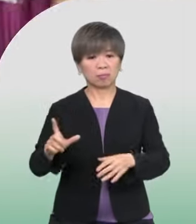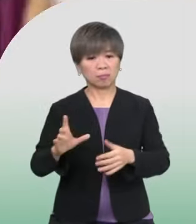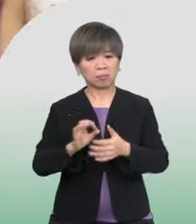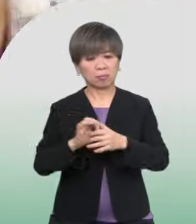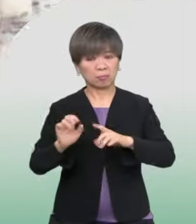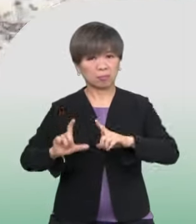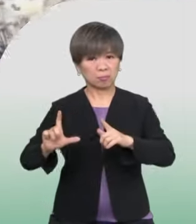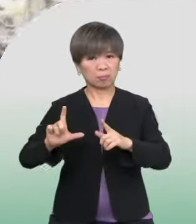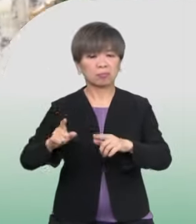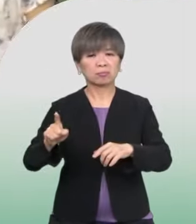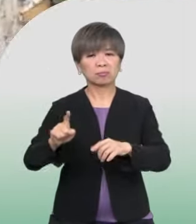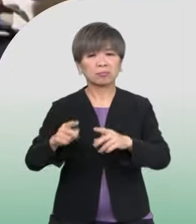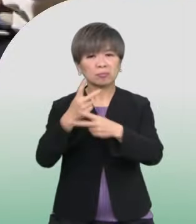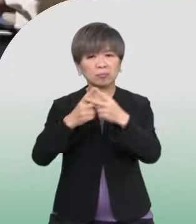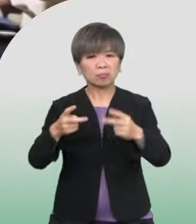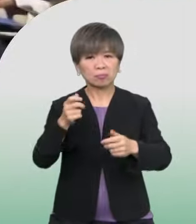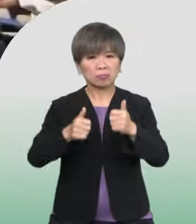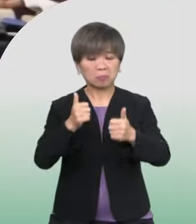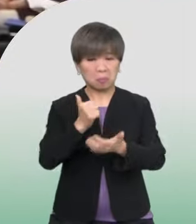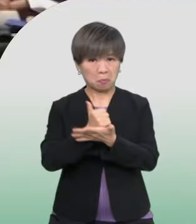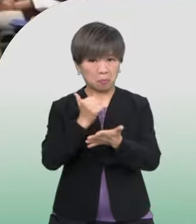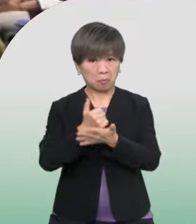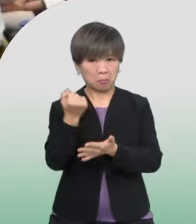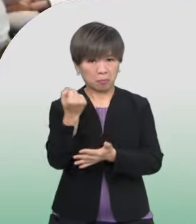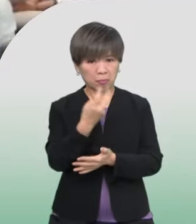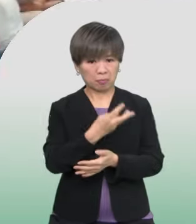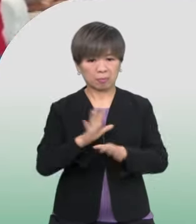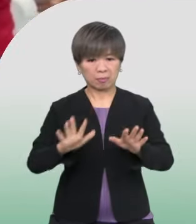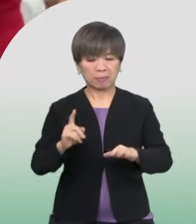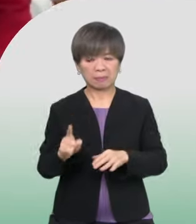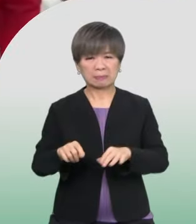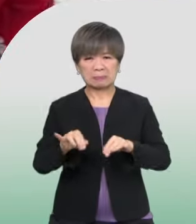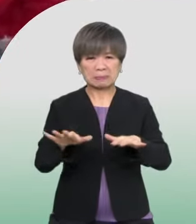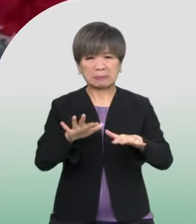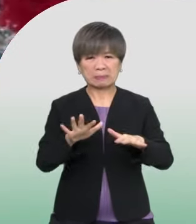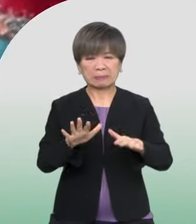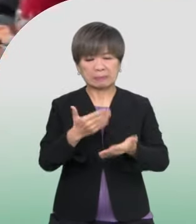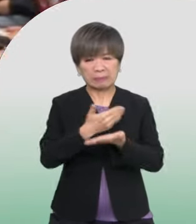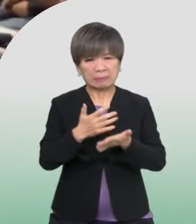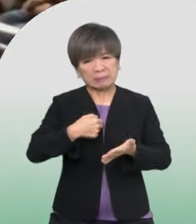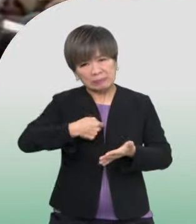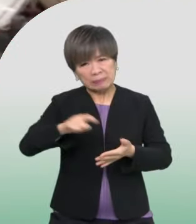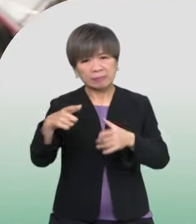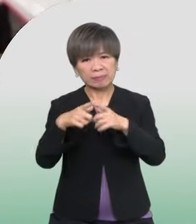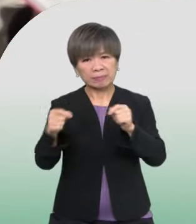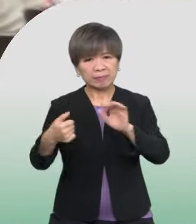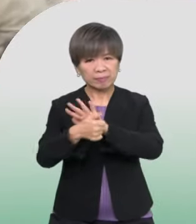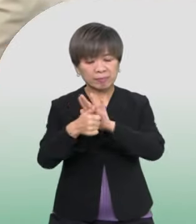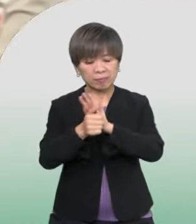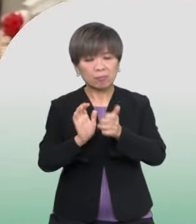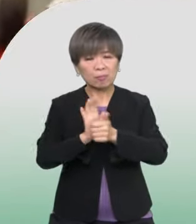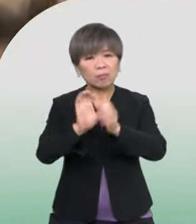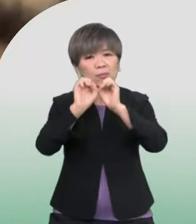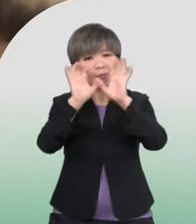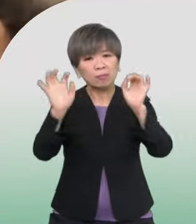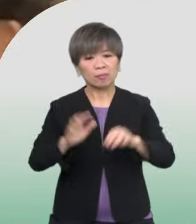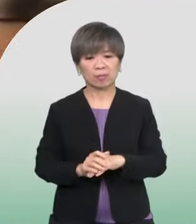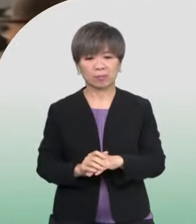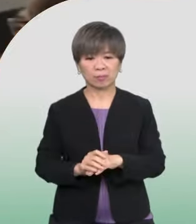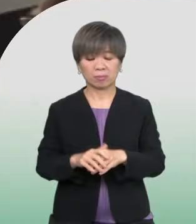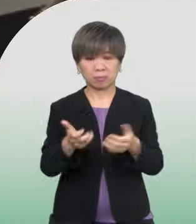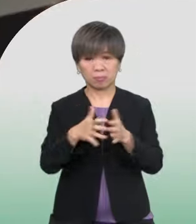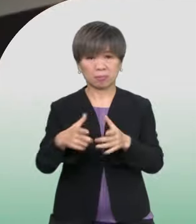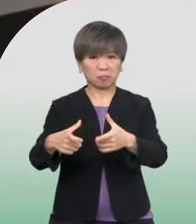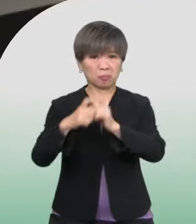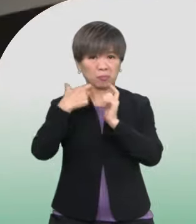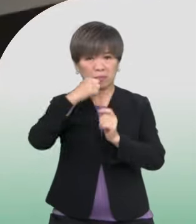谣比赛优等嘅代表曲。了摆克服安岛提通嘅困难，去到日本表演推广客家嘅任务之后，也准备转